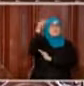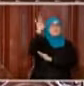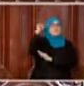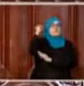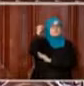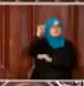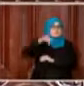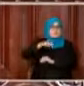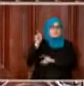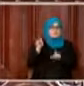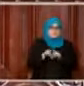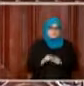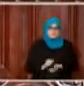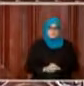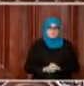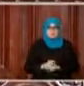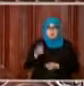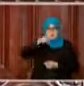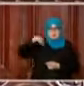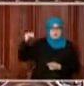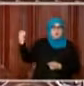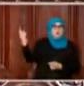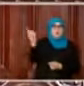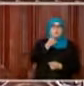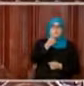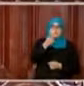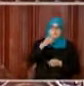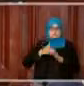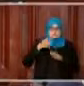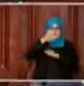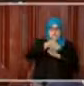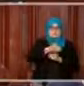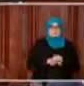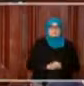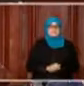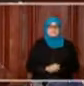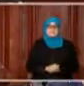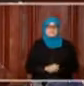الكل سيمر ويمضي،